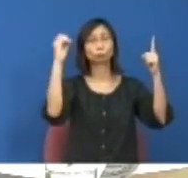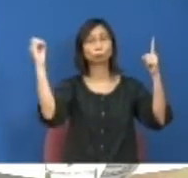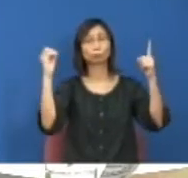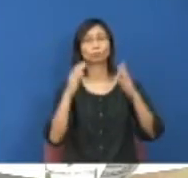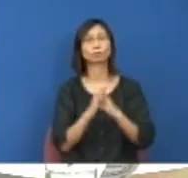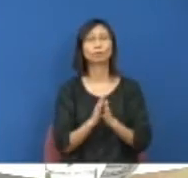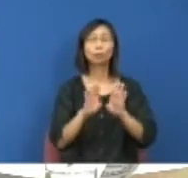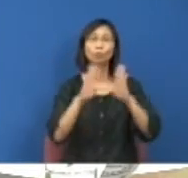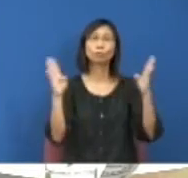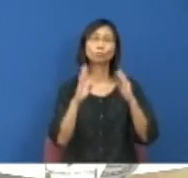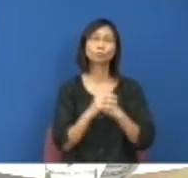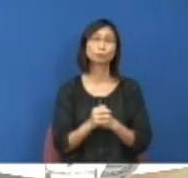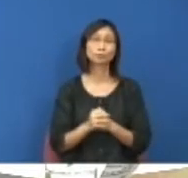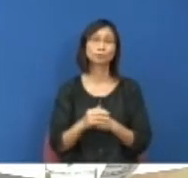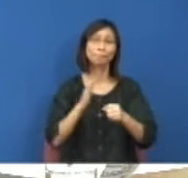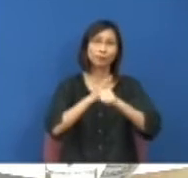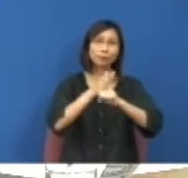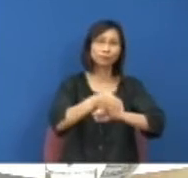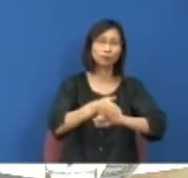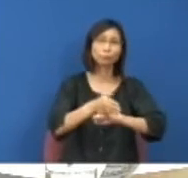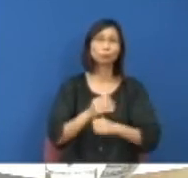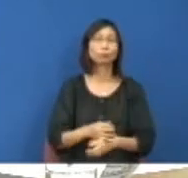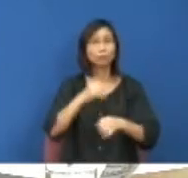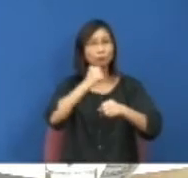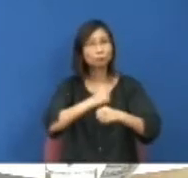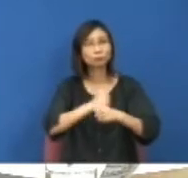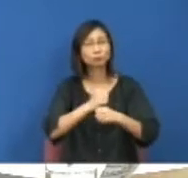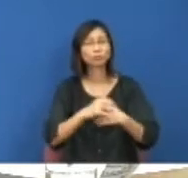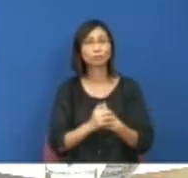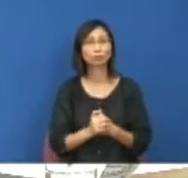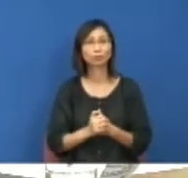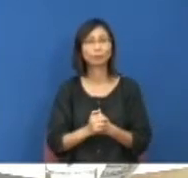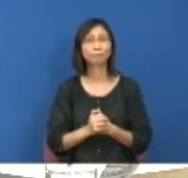整個社會生產和制，即是那個